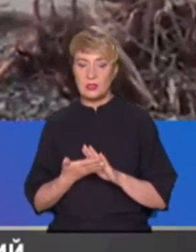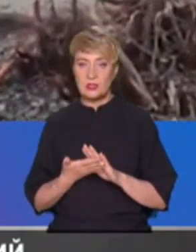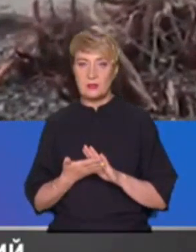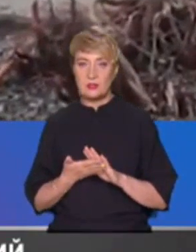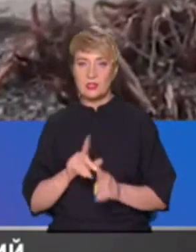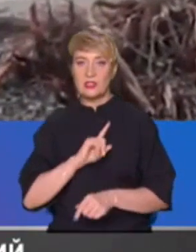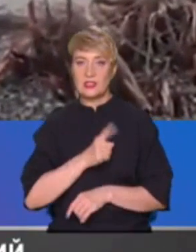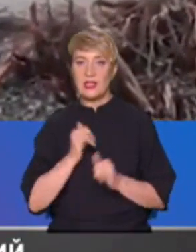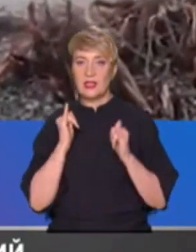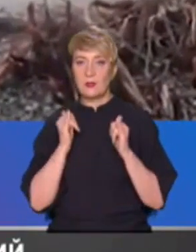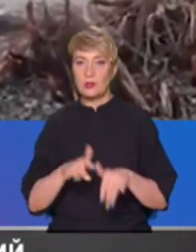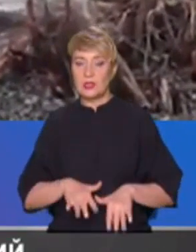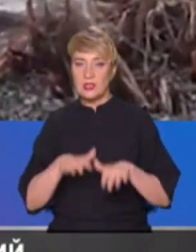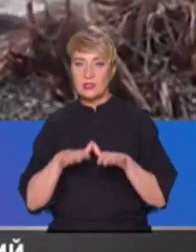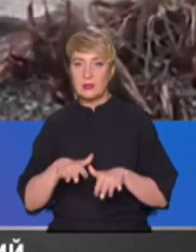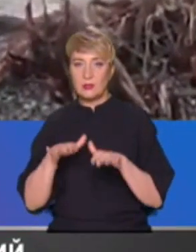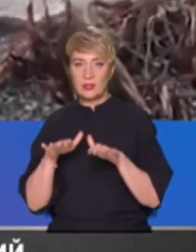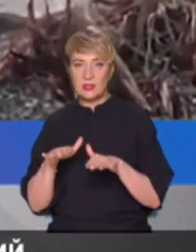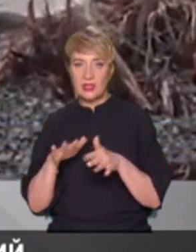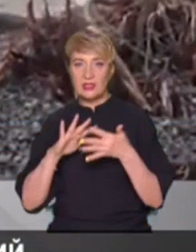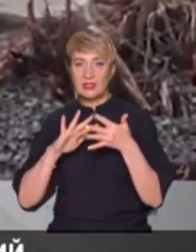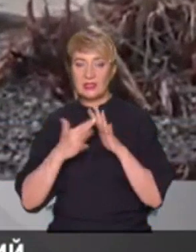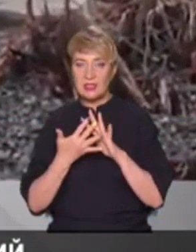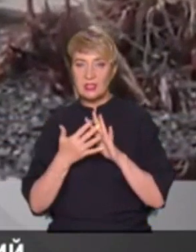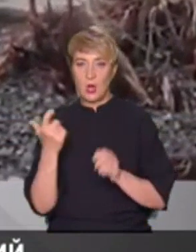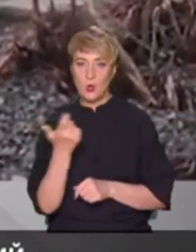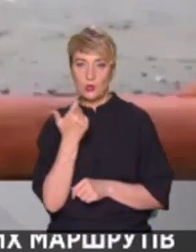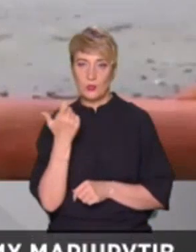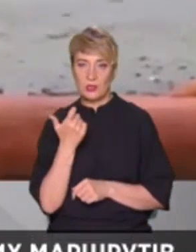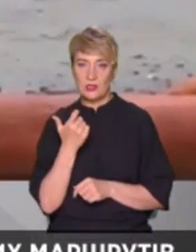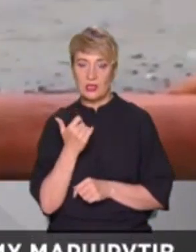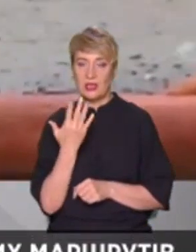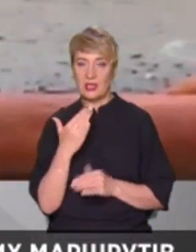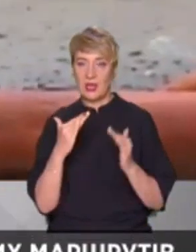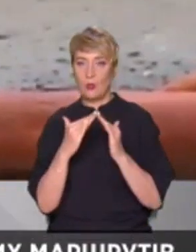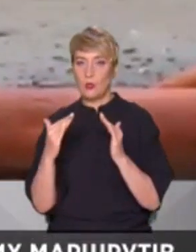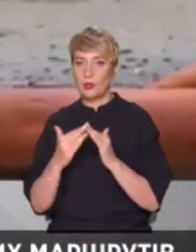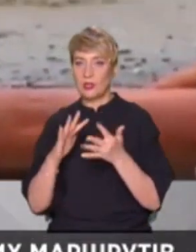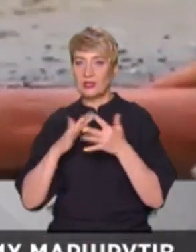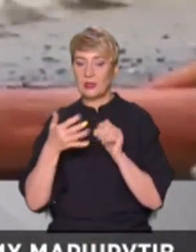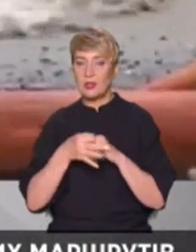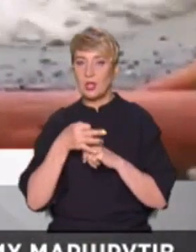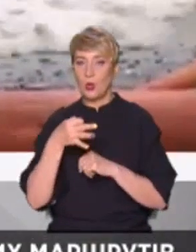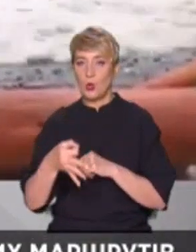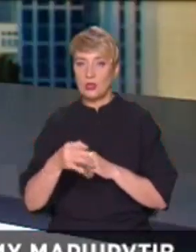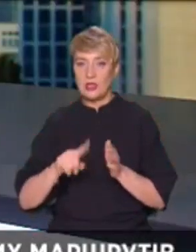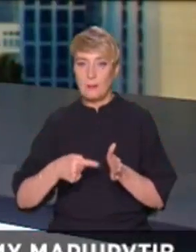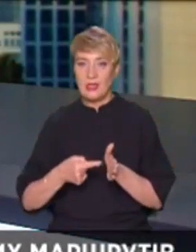повені. Затоплено десятки сільськогосподарських угідь і кілька будинків у селах на околицях міста.